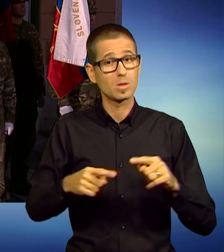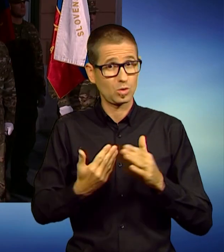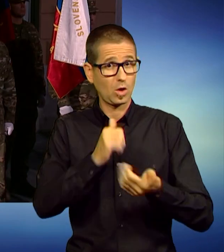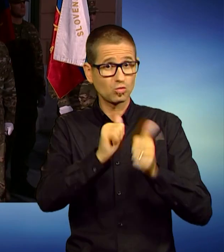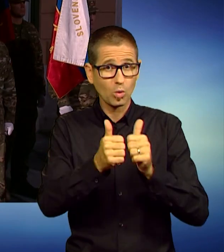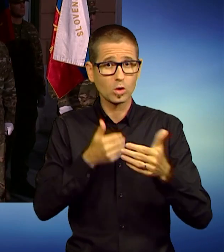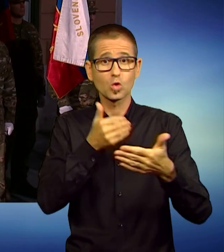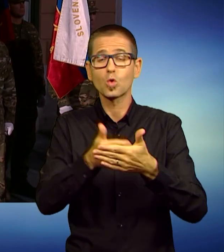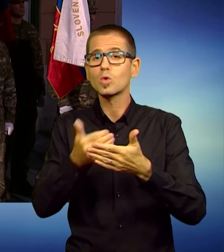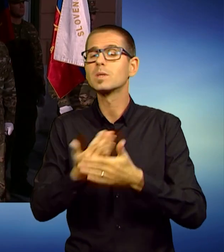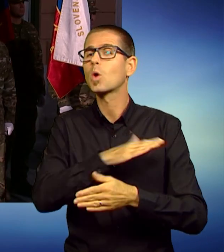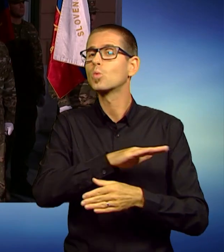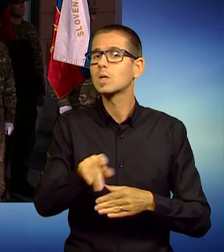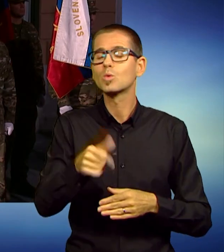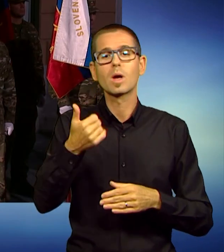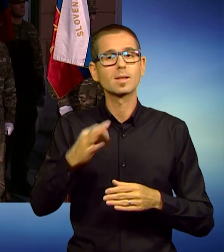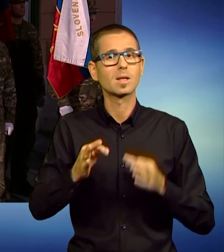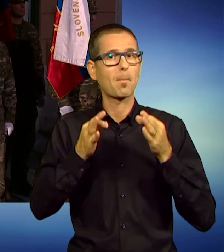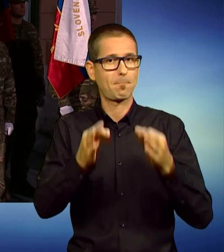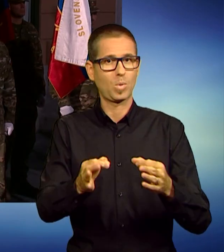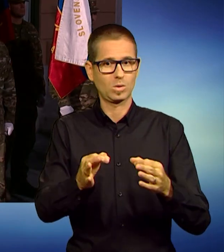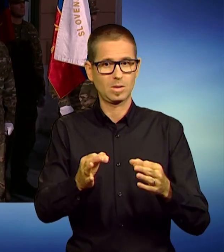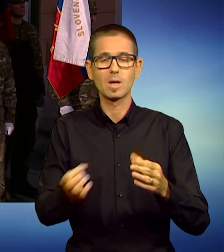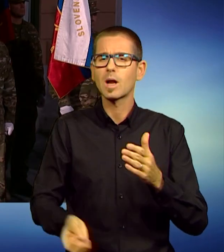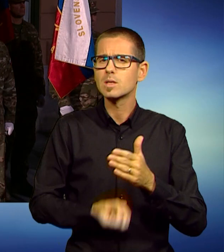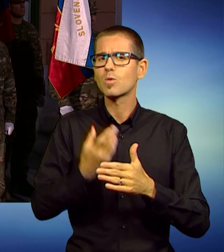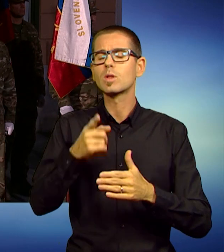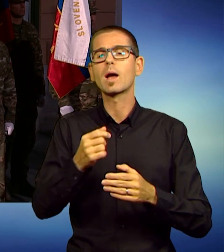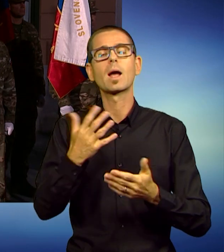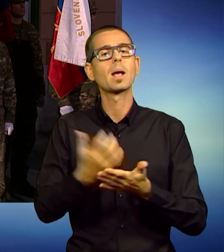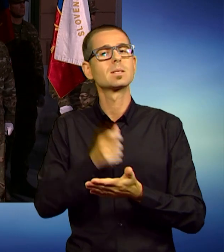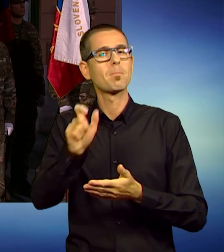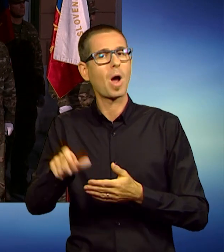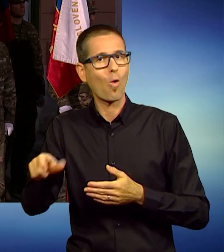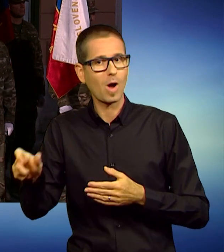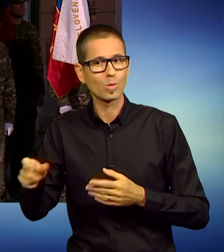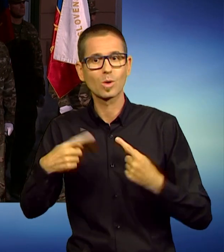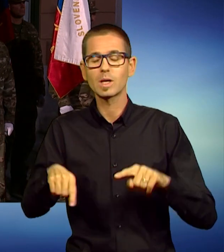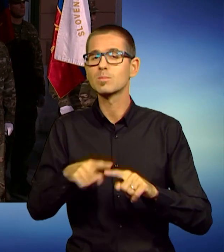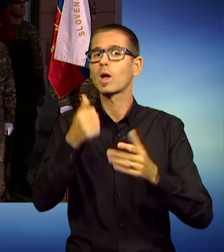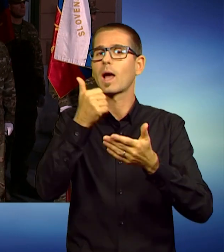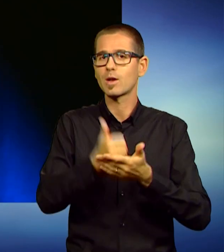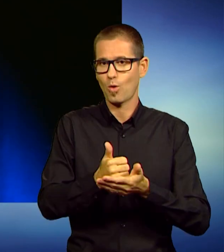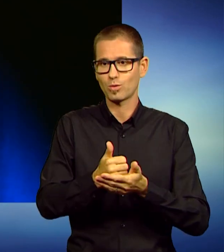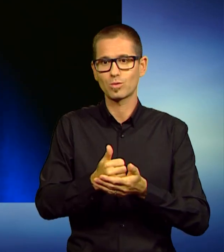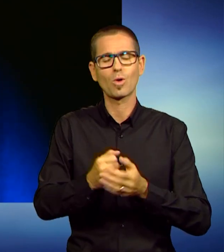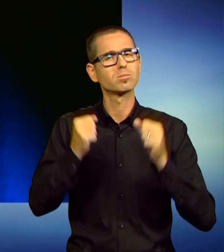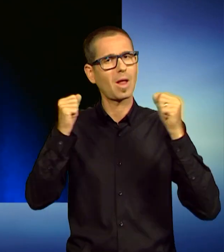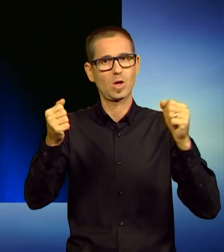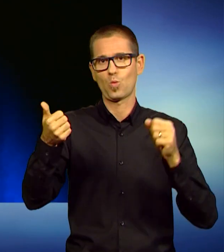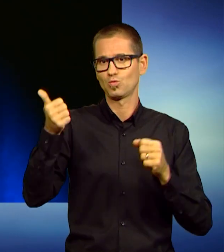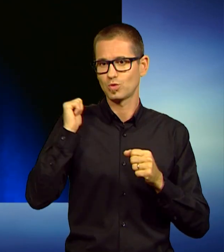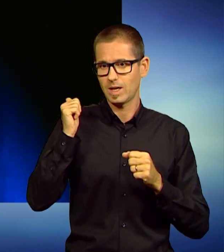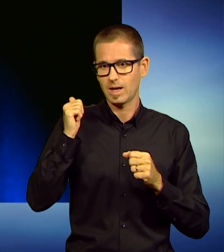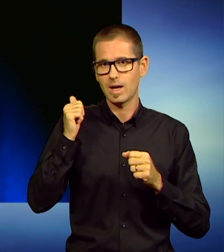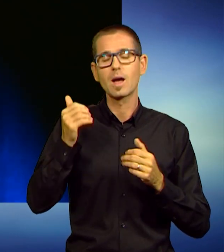dostopen za vse, kar je edina pot k razvoju takih zmagovalk in zmagovalcev, ki smo jih enotno slavili včeraj,